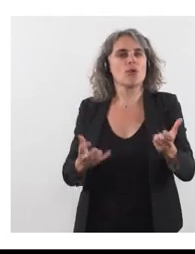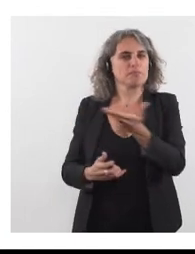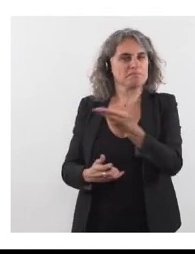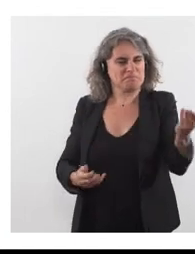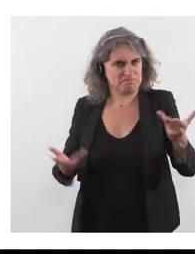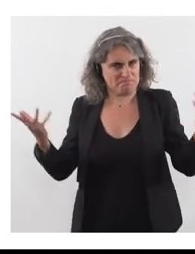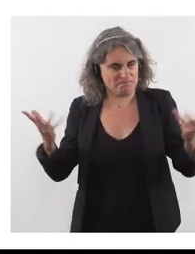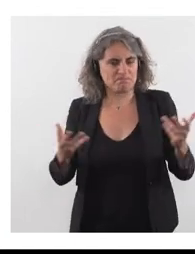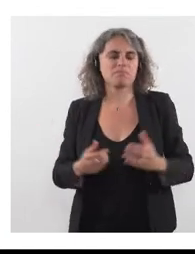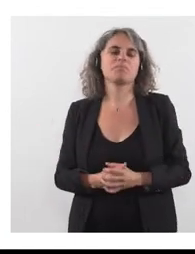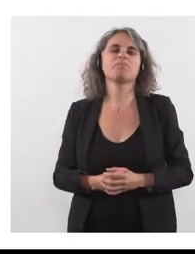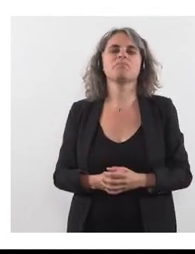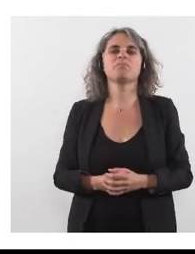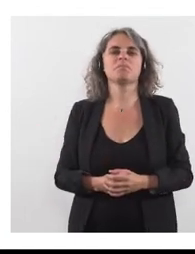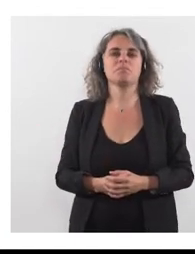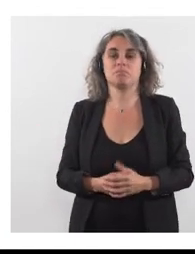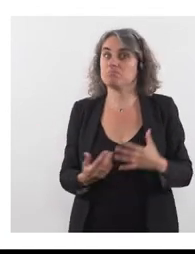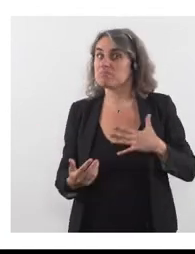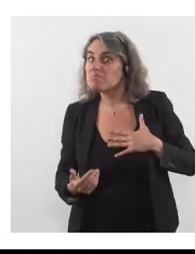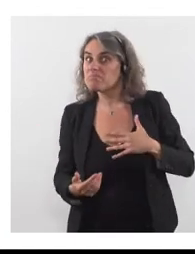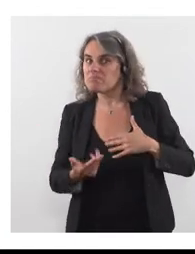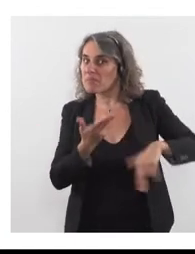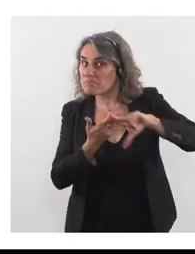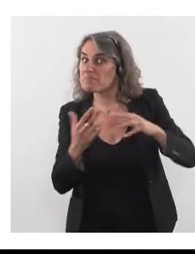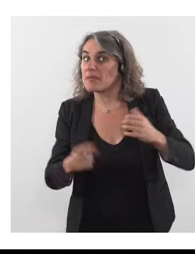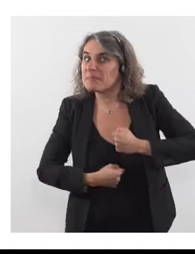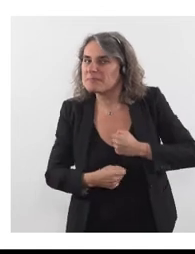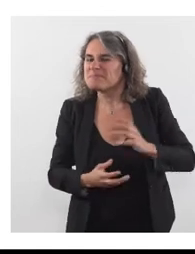poser, si vous voulez bien y répondre,